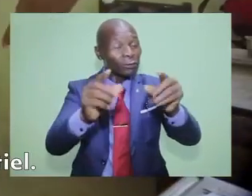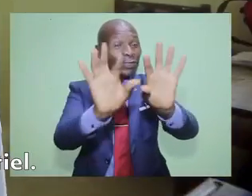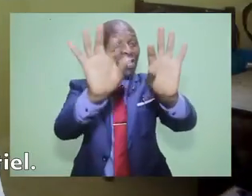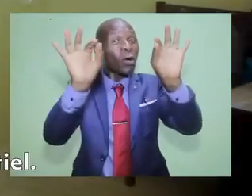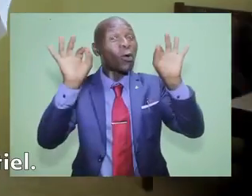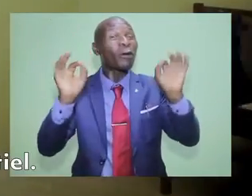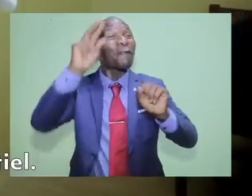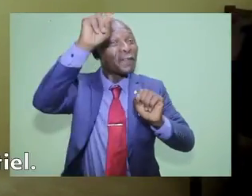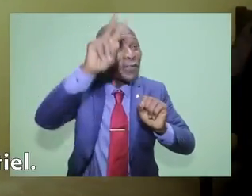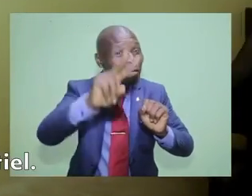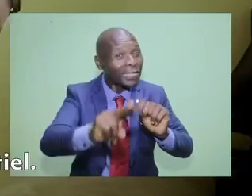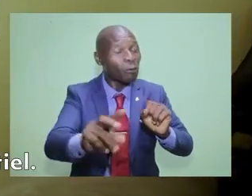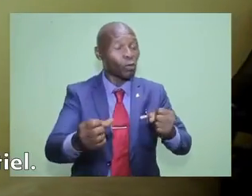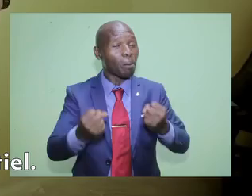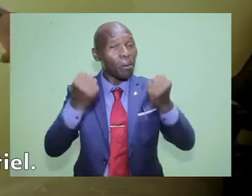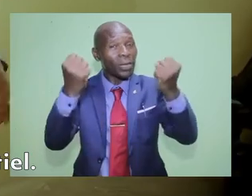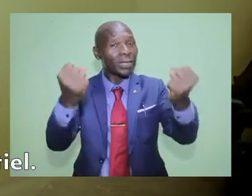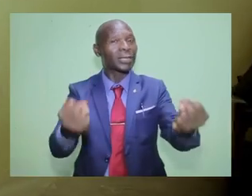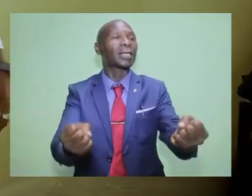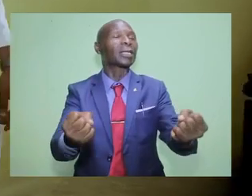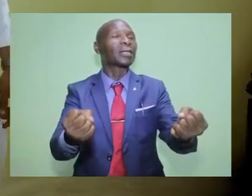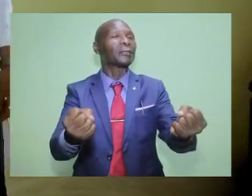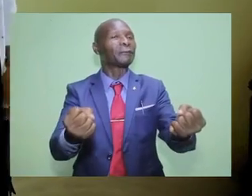nous découvrons véritablement notre potentiel.